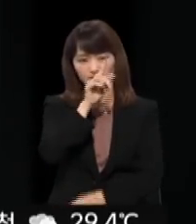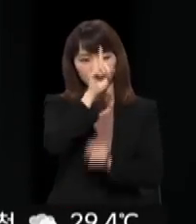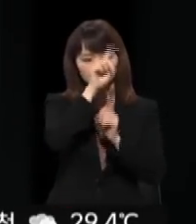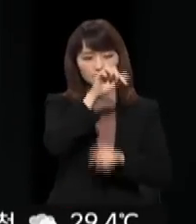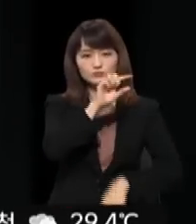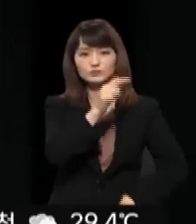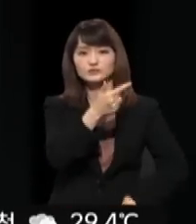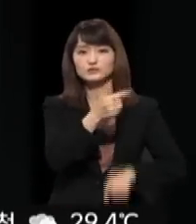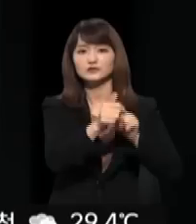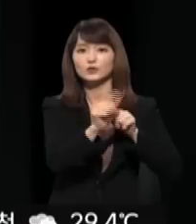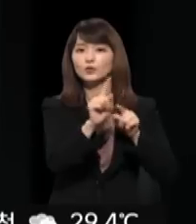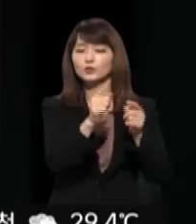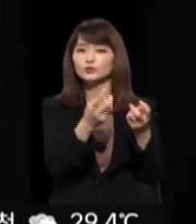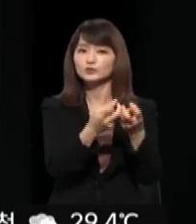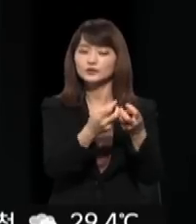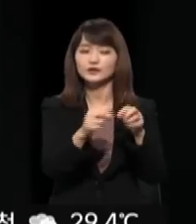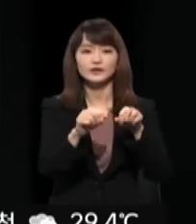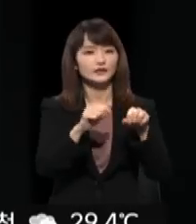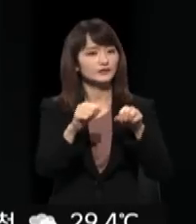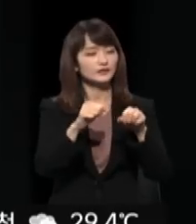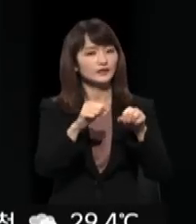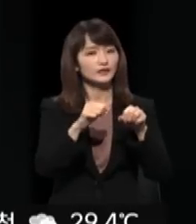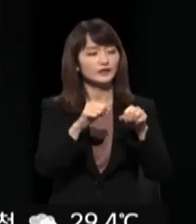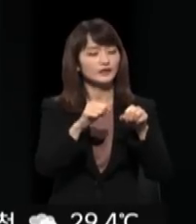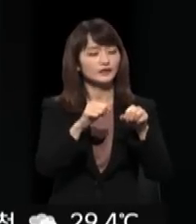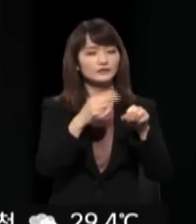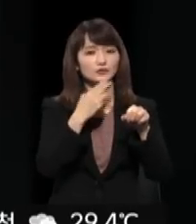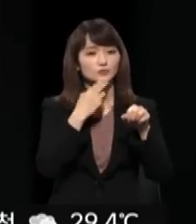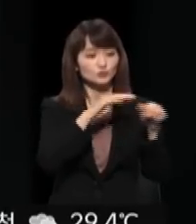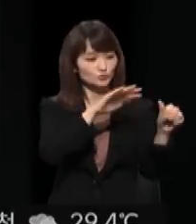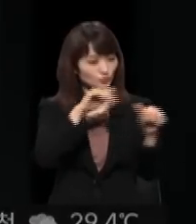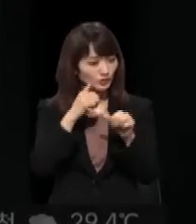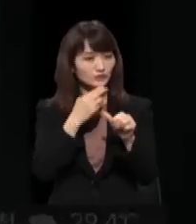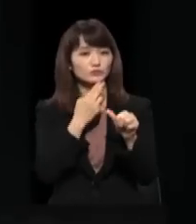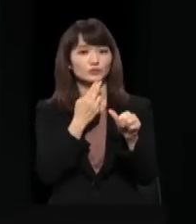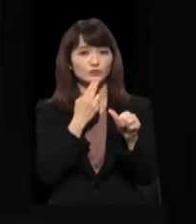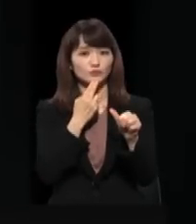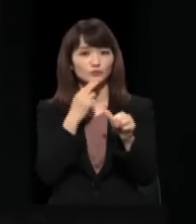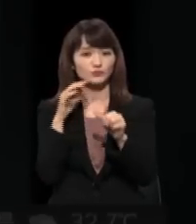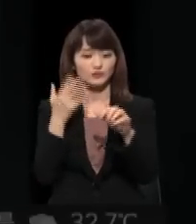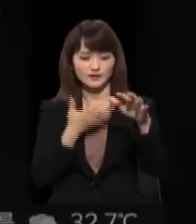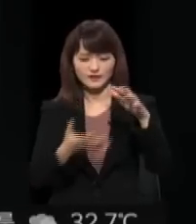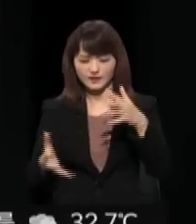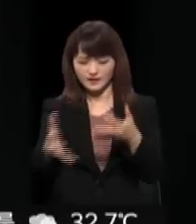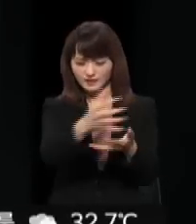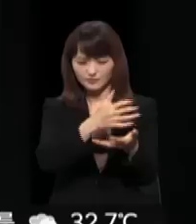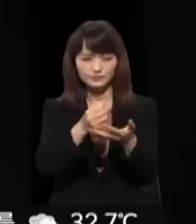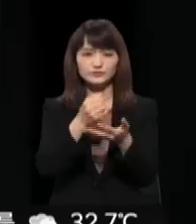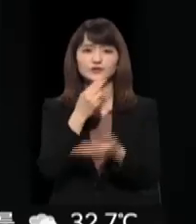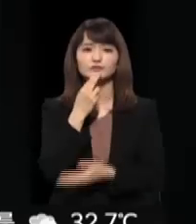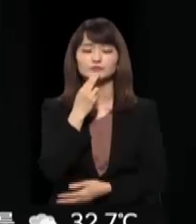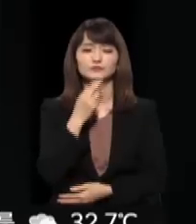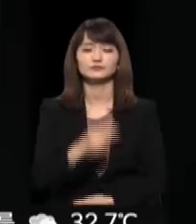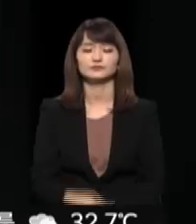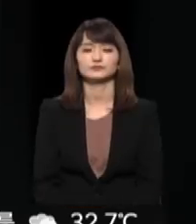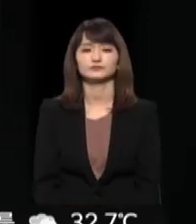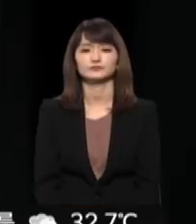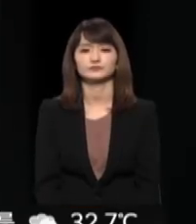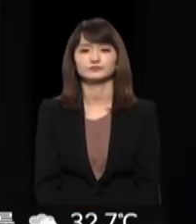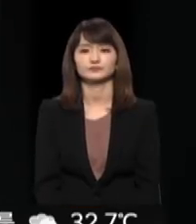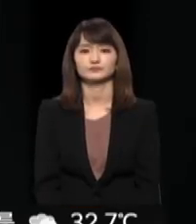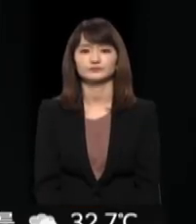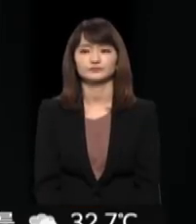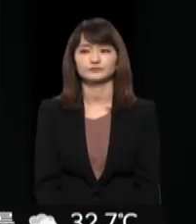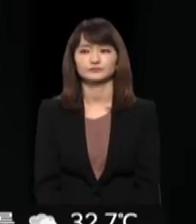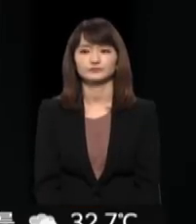뭐 이렇다 할 조치가 없어요 소환을 한 것도 아니고 뭐 압수수색을 한 것도 아니고 압수유 할 것도 없죠 워낙 실이 많이 지났는데 그래서